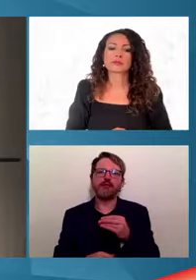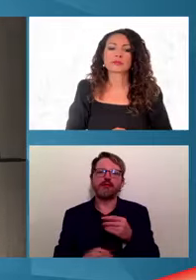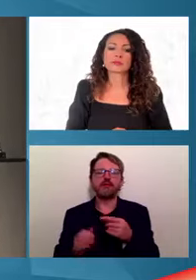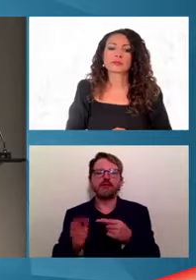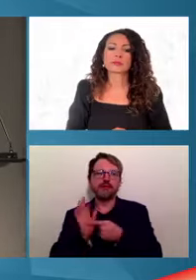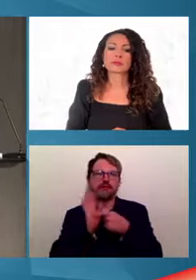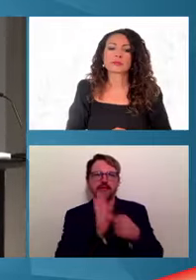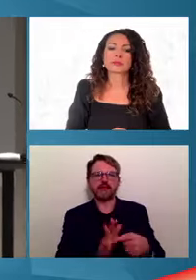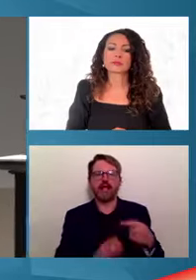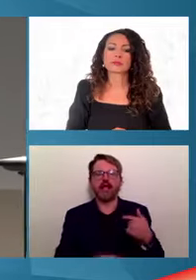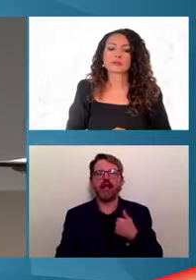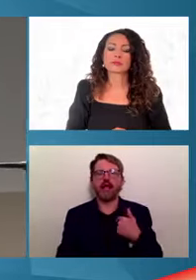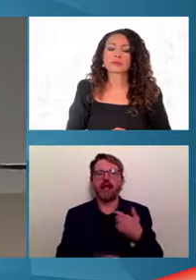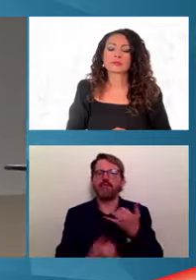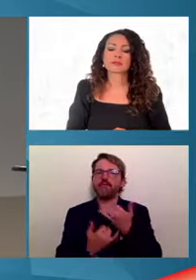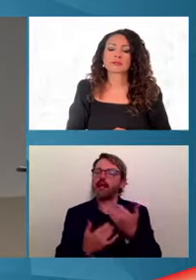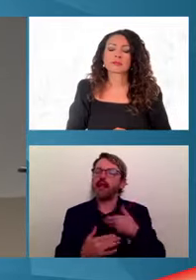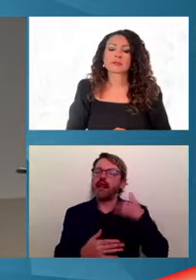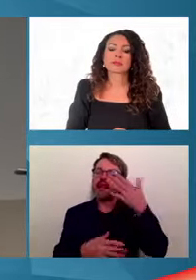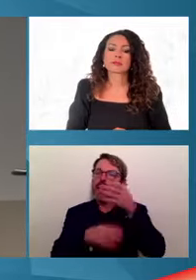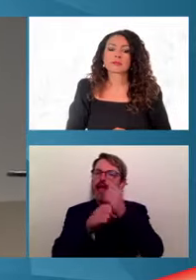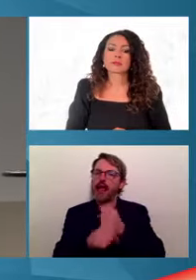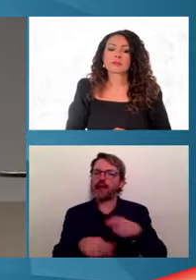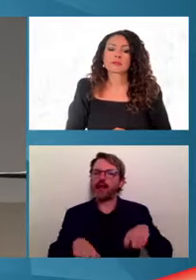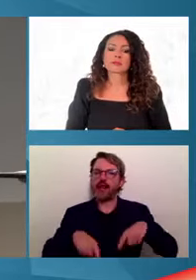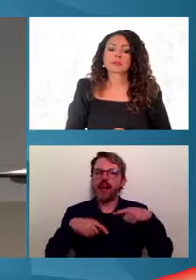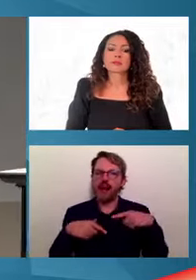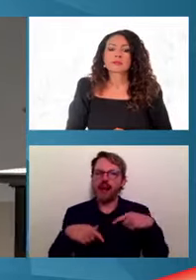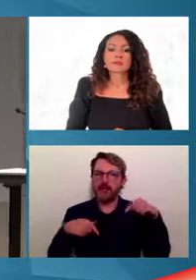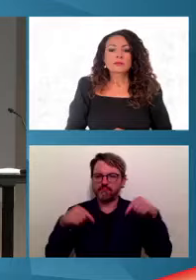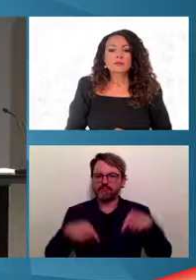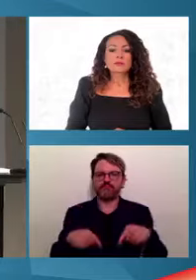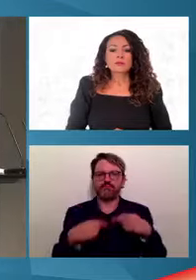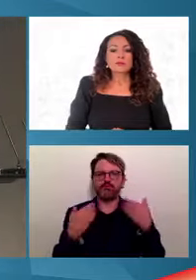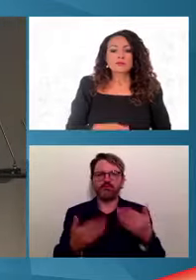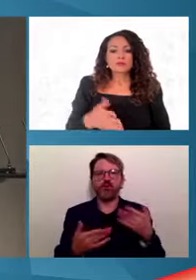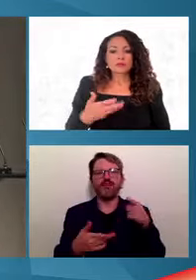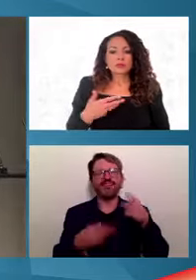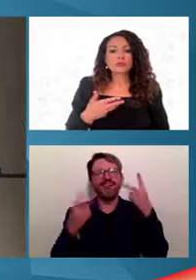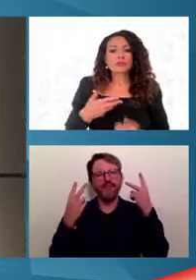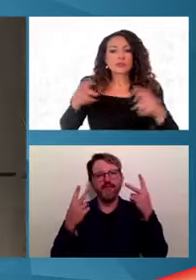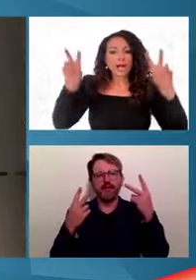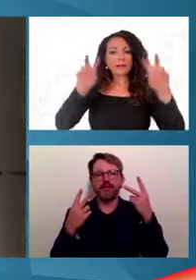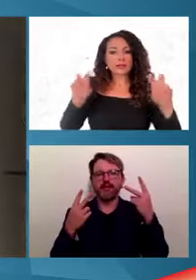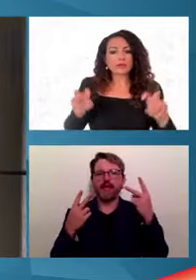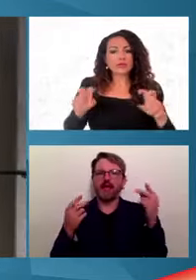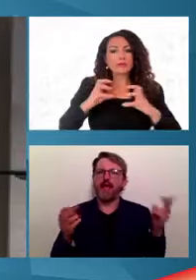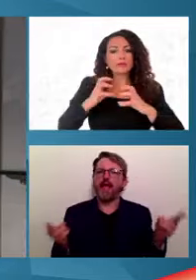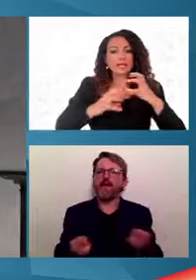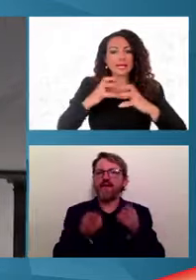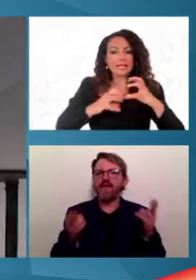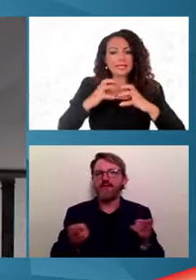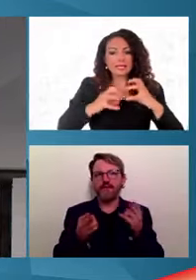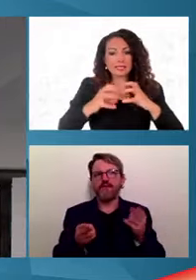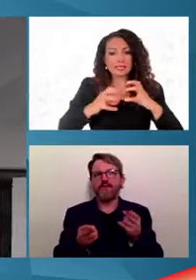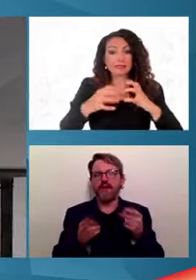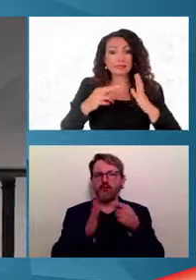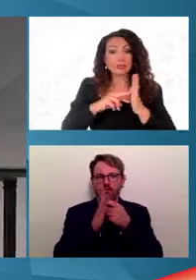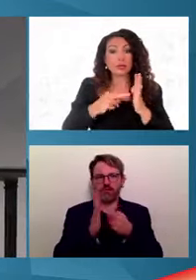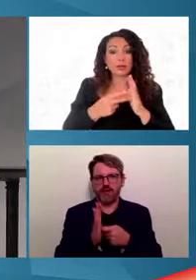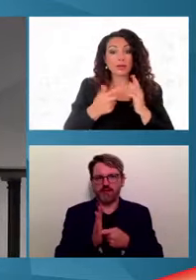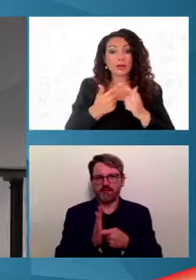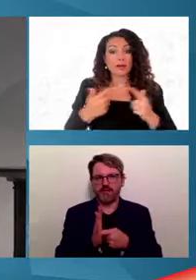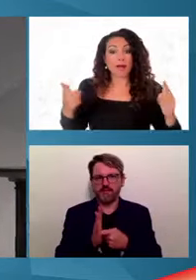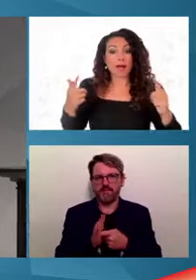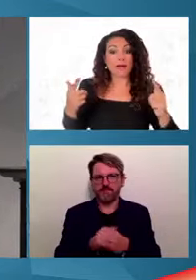Ambiente, o meglio, crisi energetica. Anche qui una grossa problematica che nessuno avrebbe voluto avere, l'abbiamo trasformata comunque in